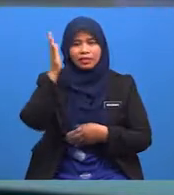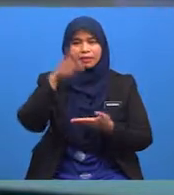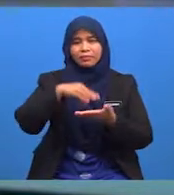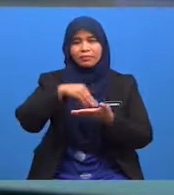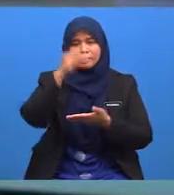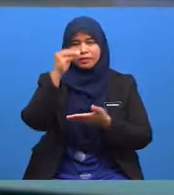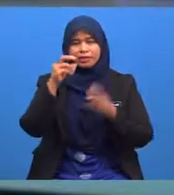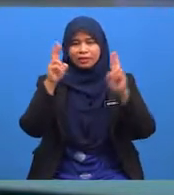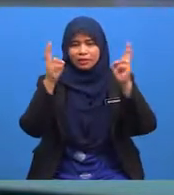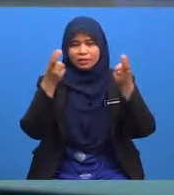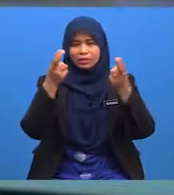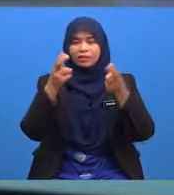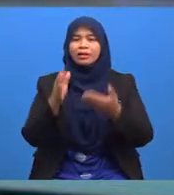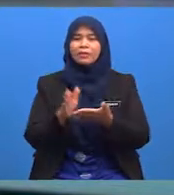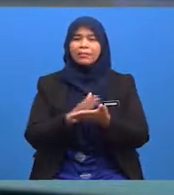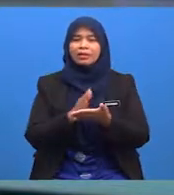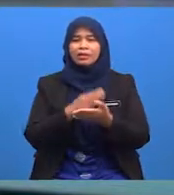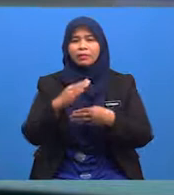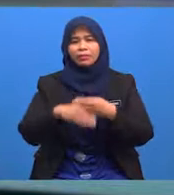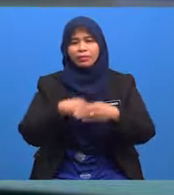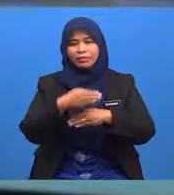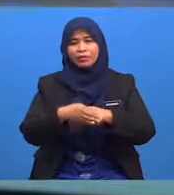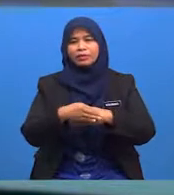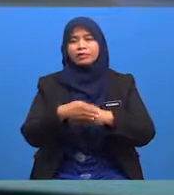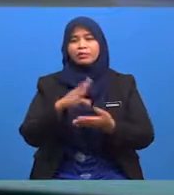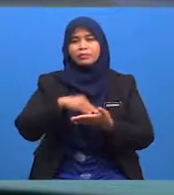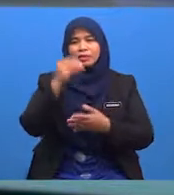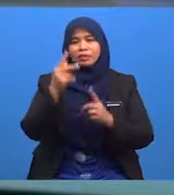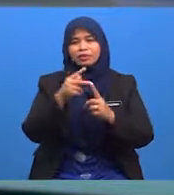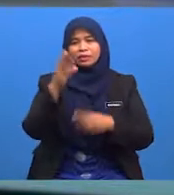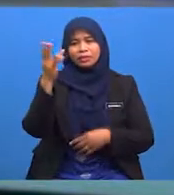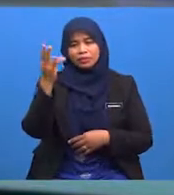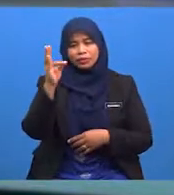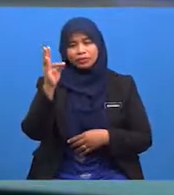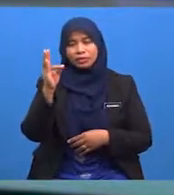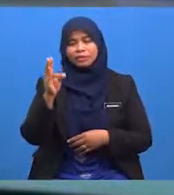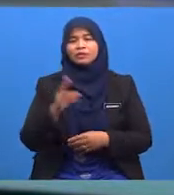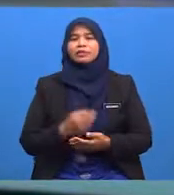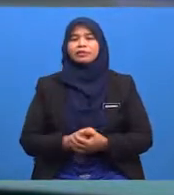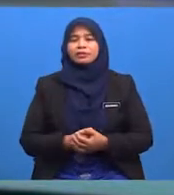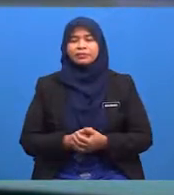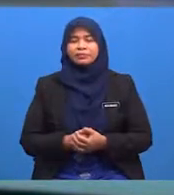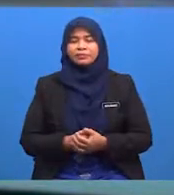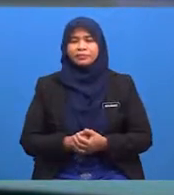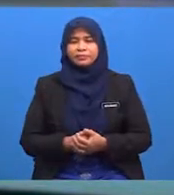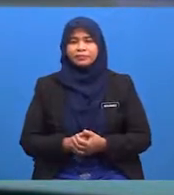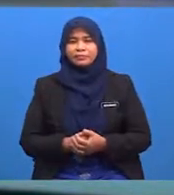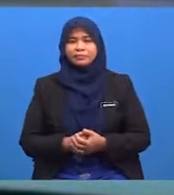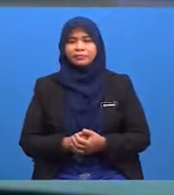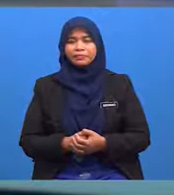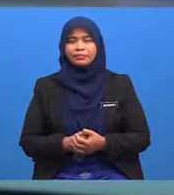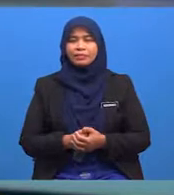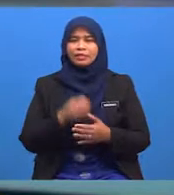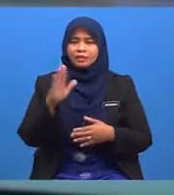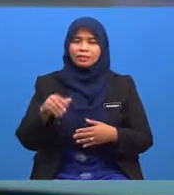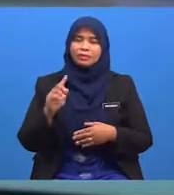mempelajari tajuk menyapu balutan, pelajaran ke-17, Unit 1, Bahagian Fiqah.